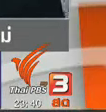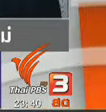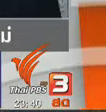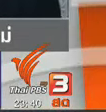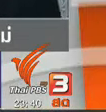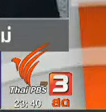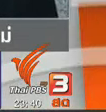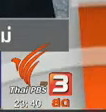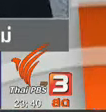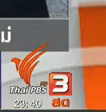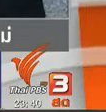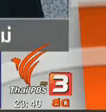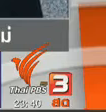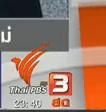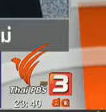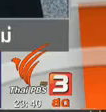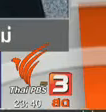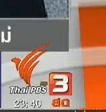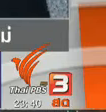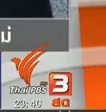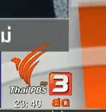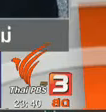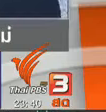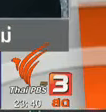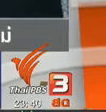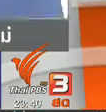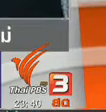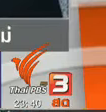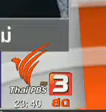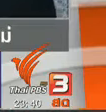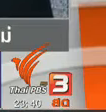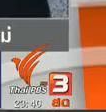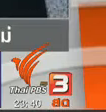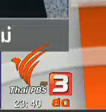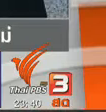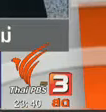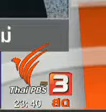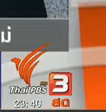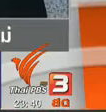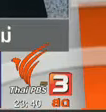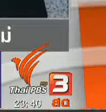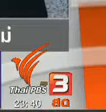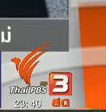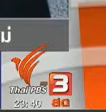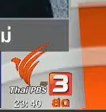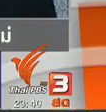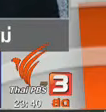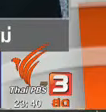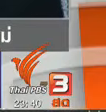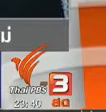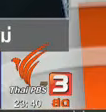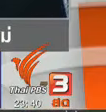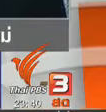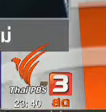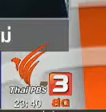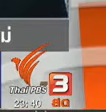ขันร่วมกันต่อไปเราจะยังชักชวนทุกท่านให้มาสร้าง I'm inviting all of you to join